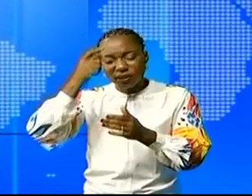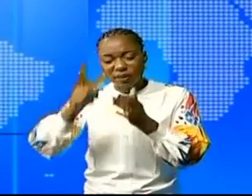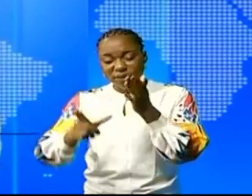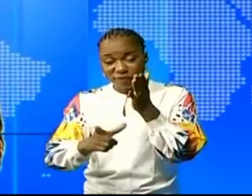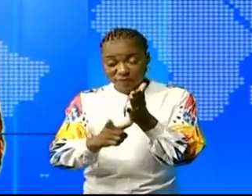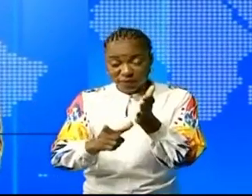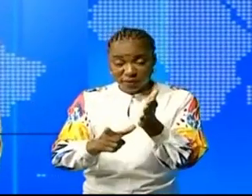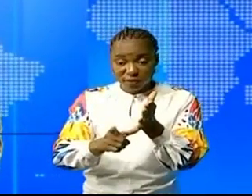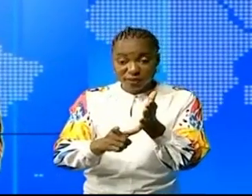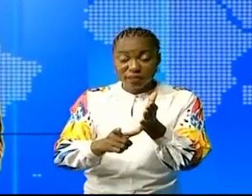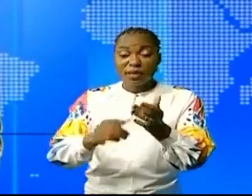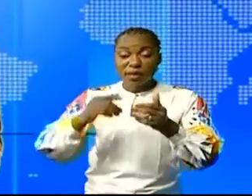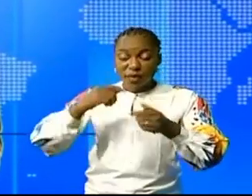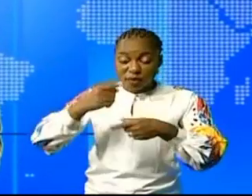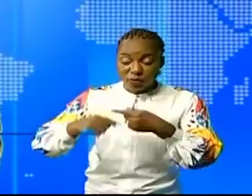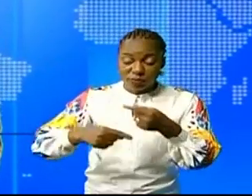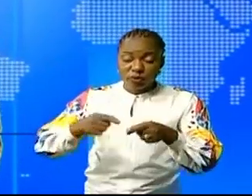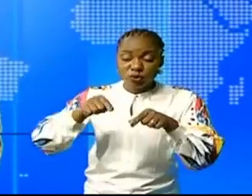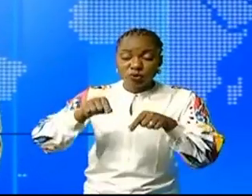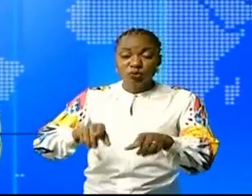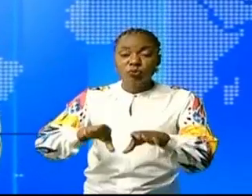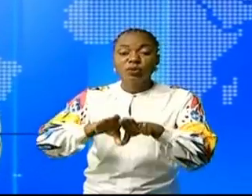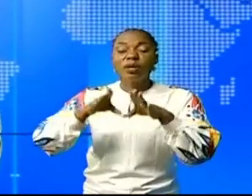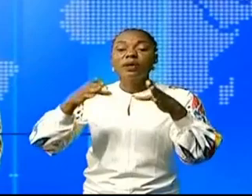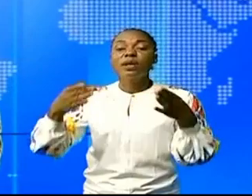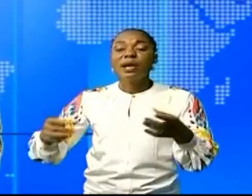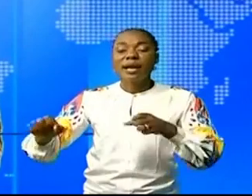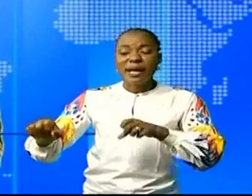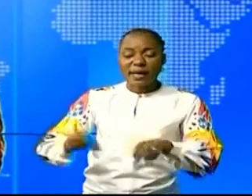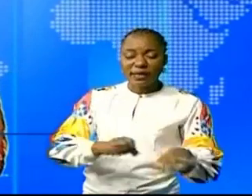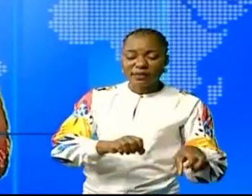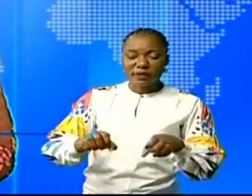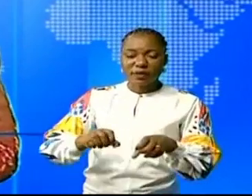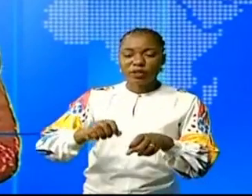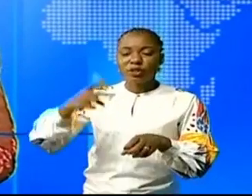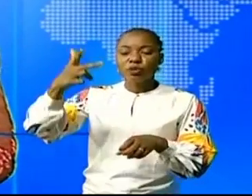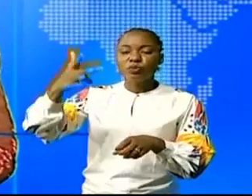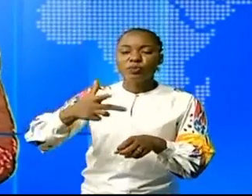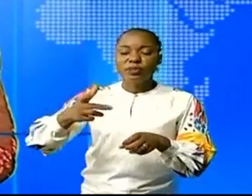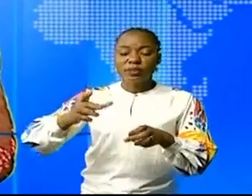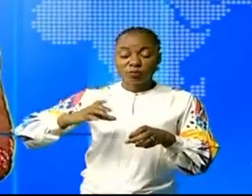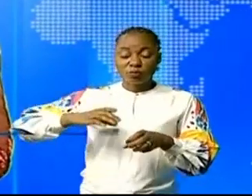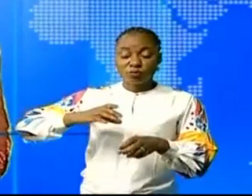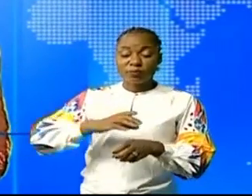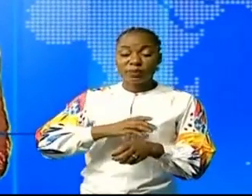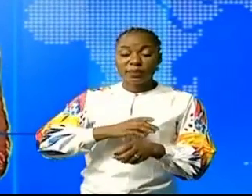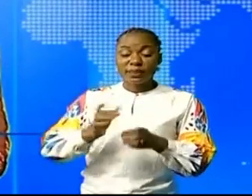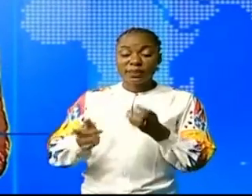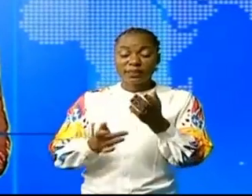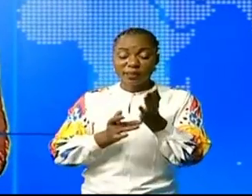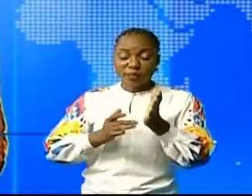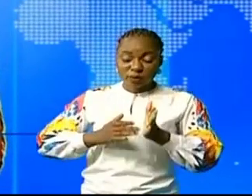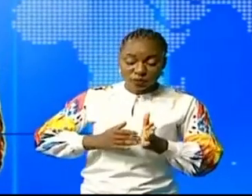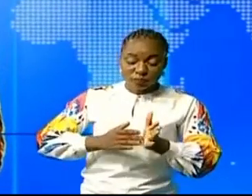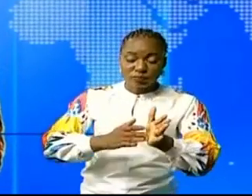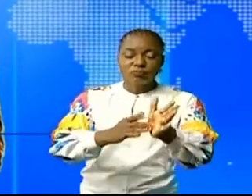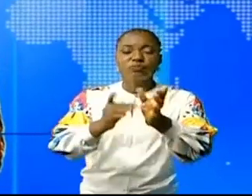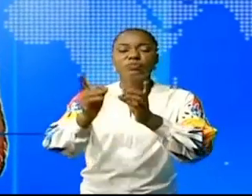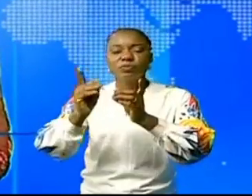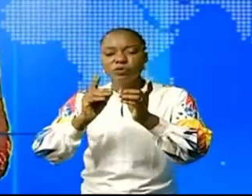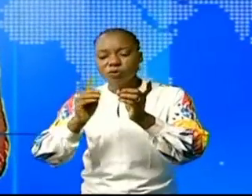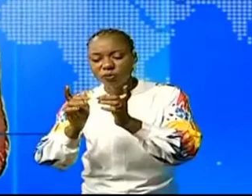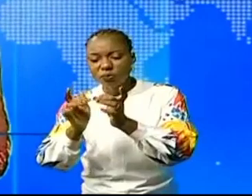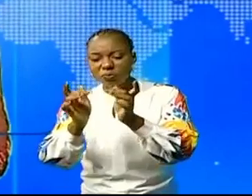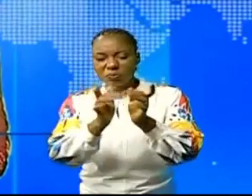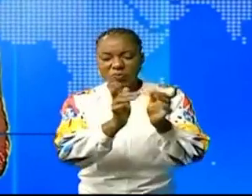Serge Mongolo, a procédé au lancement des activités du 3e comité technique de concertation et suivi du programme intégré de la